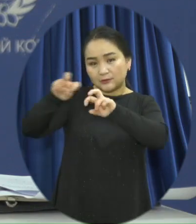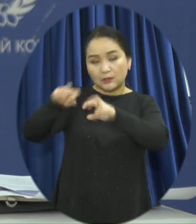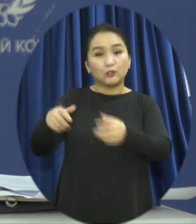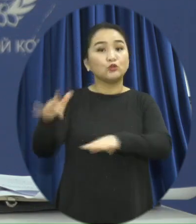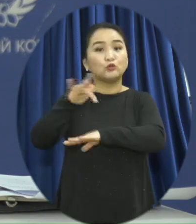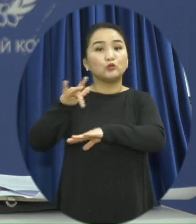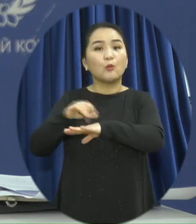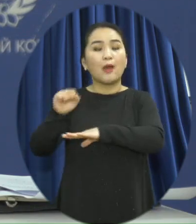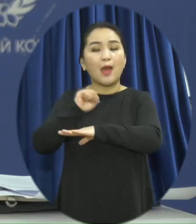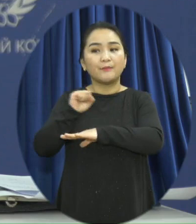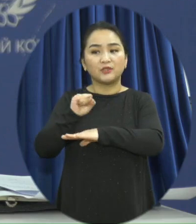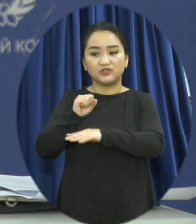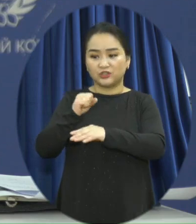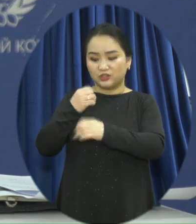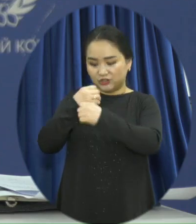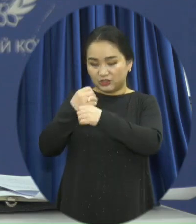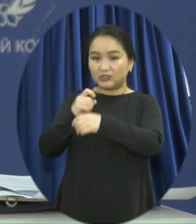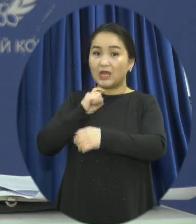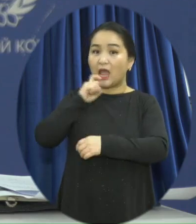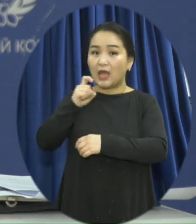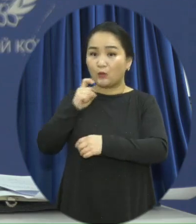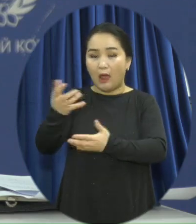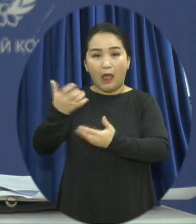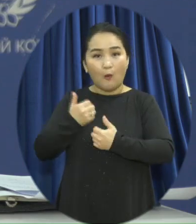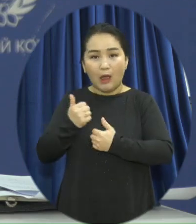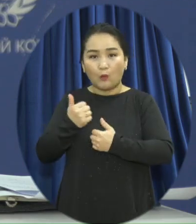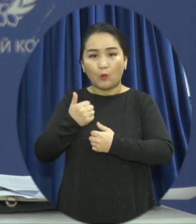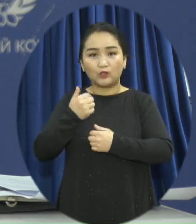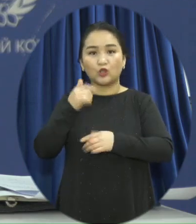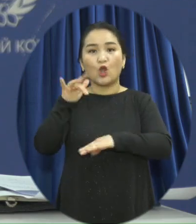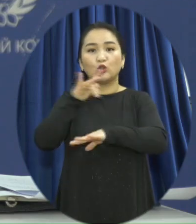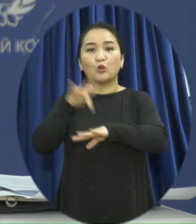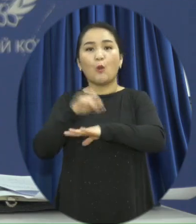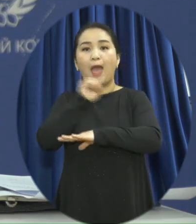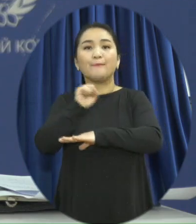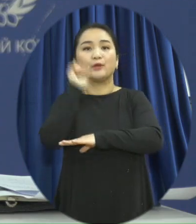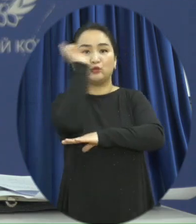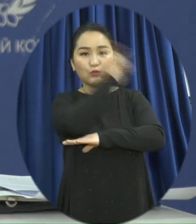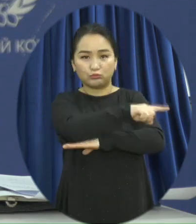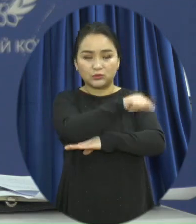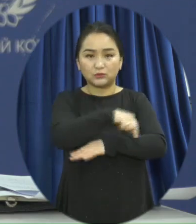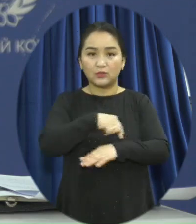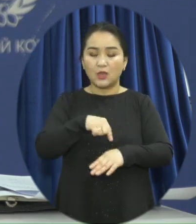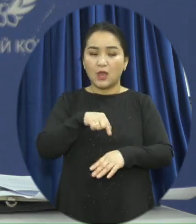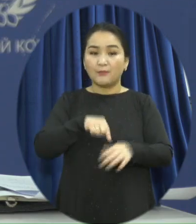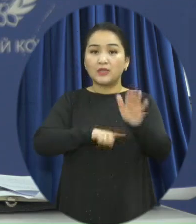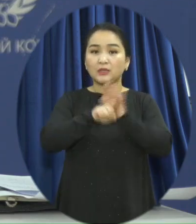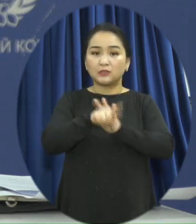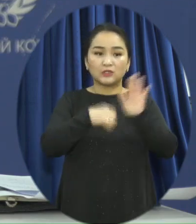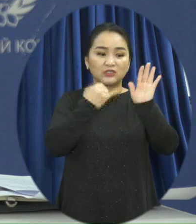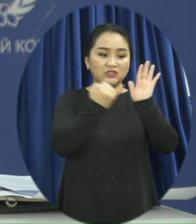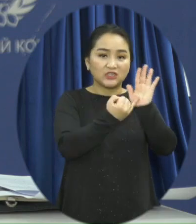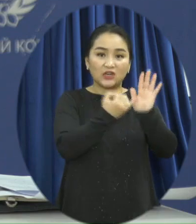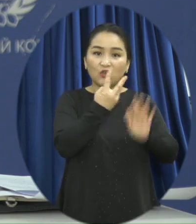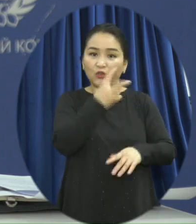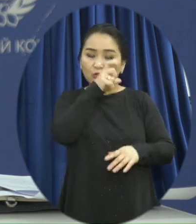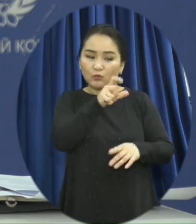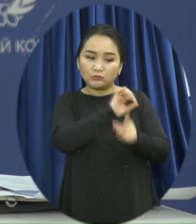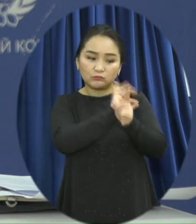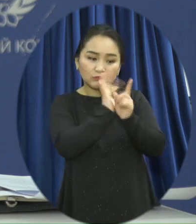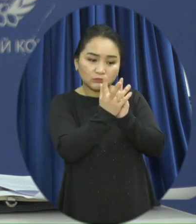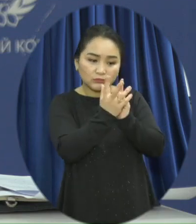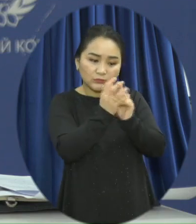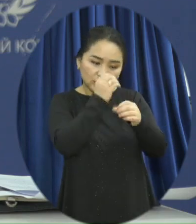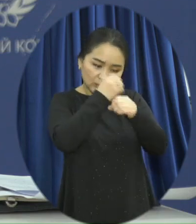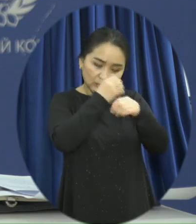Шинжилгээний хариу гараагүй байхад явсан. Тэгээ Төв аймагт бол эхний ээлжинд 62 хүний ойрын хавьтлыг шинжилгээнд хамруулхад 3